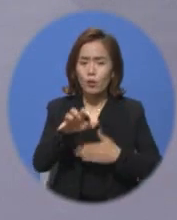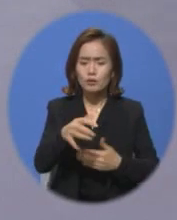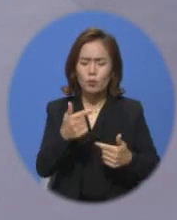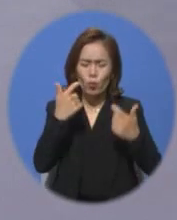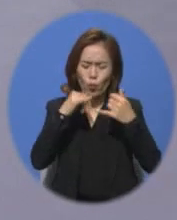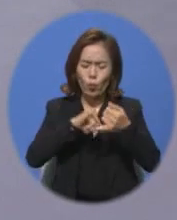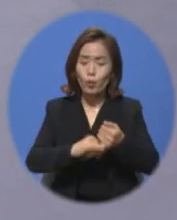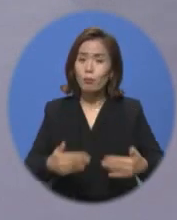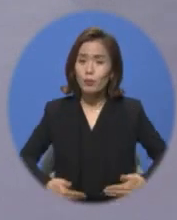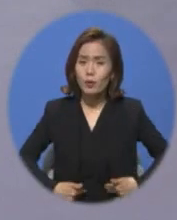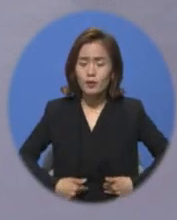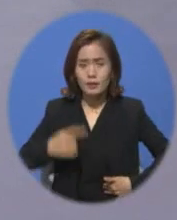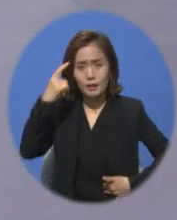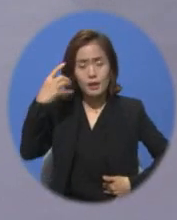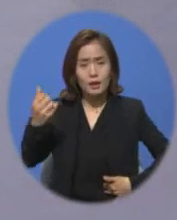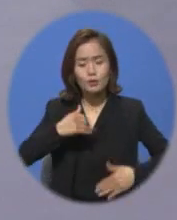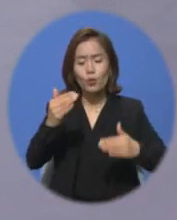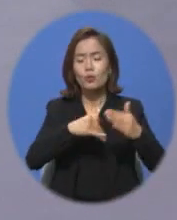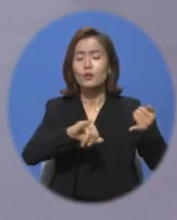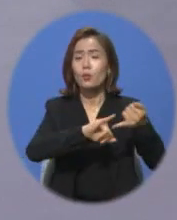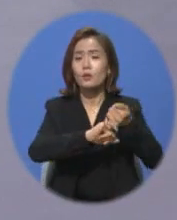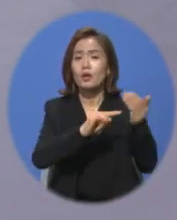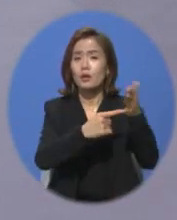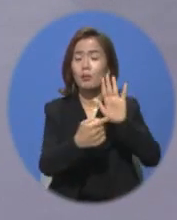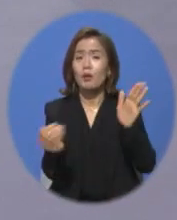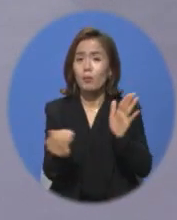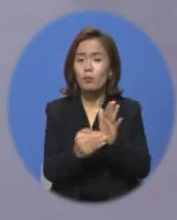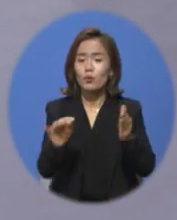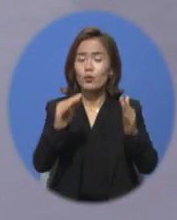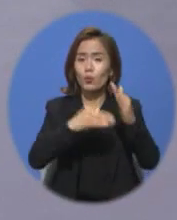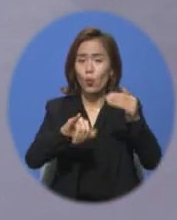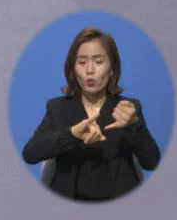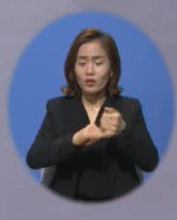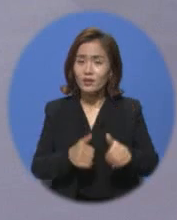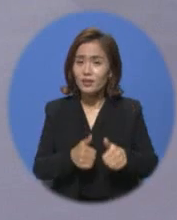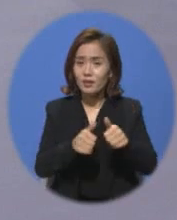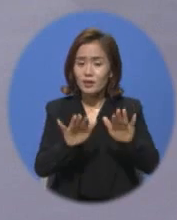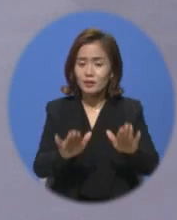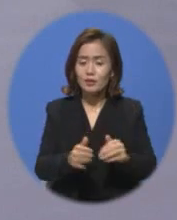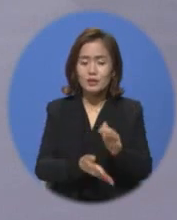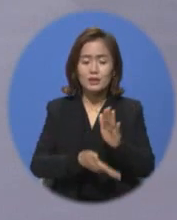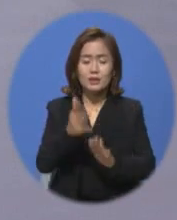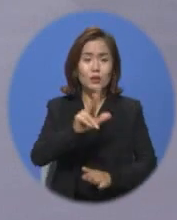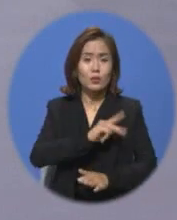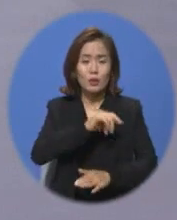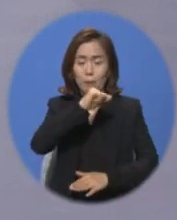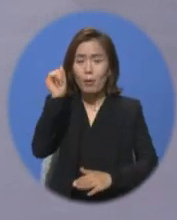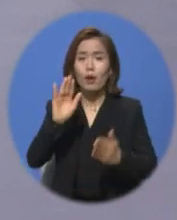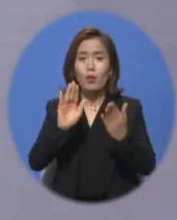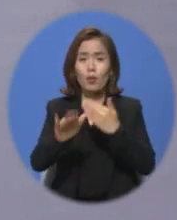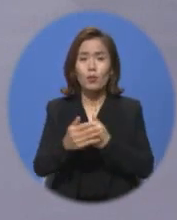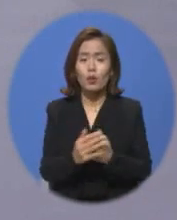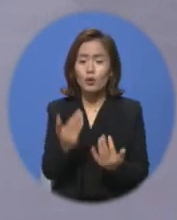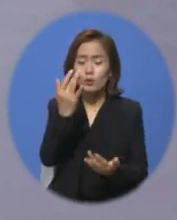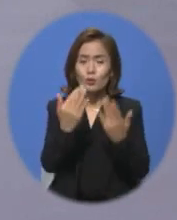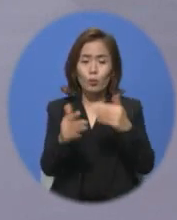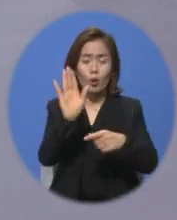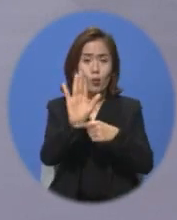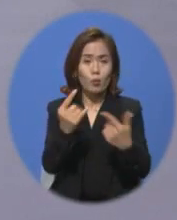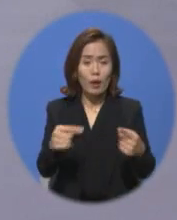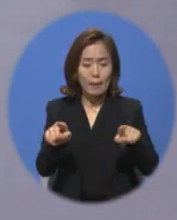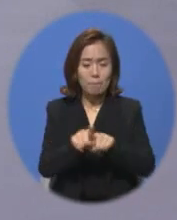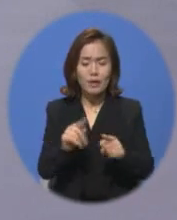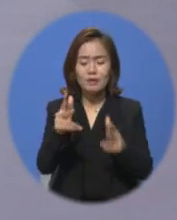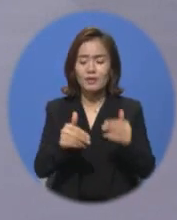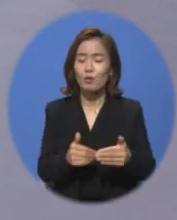체험 센터가절대적으로필요하다고느껴이를 공약으로삼았고, 시의원으로당선된후 소방서와함께이사업을추진했습니다